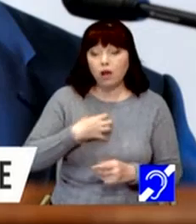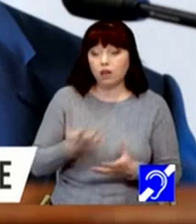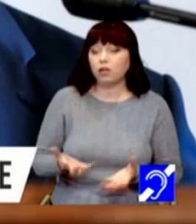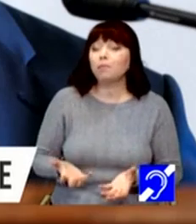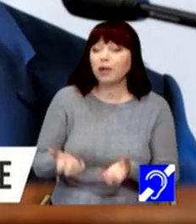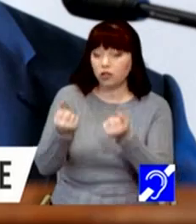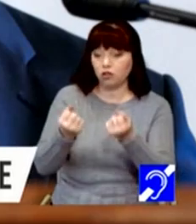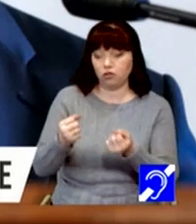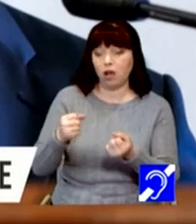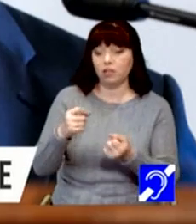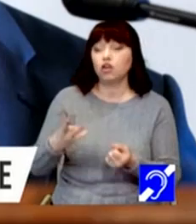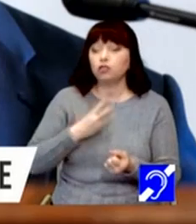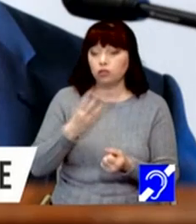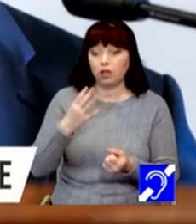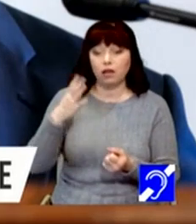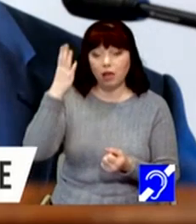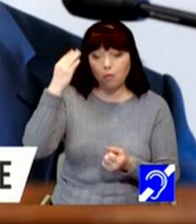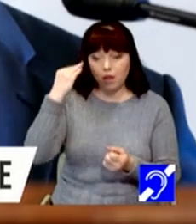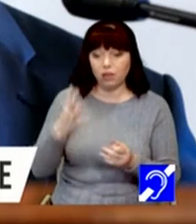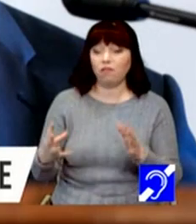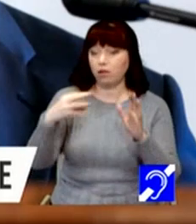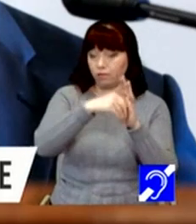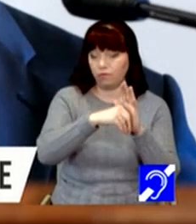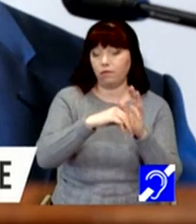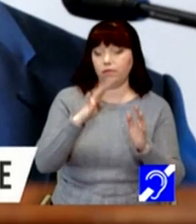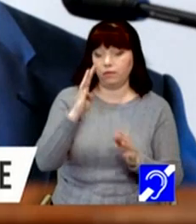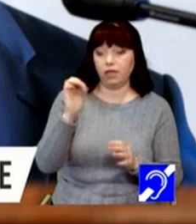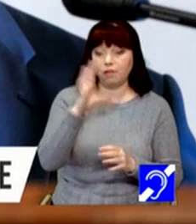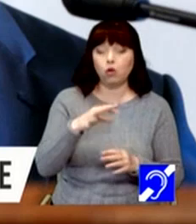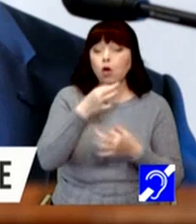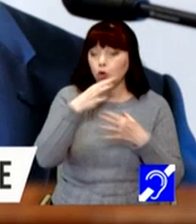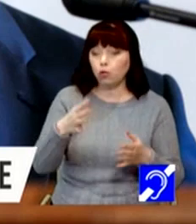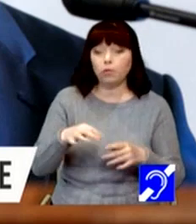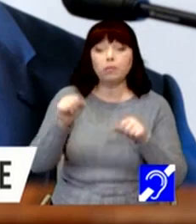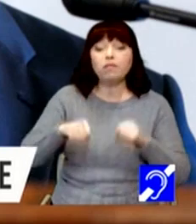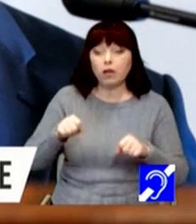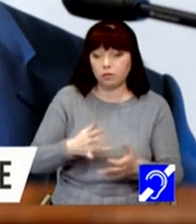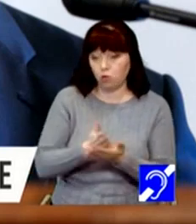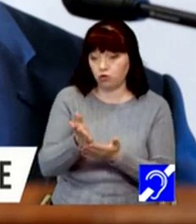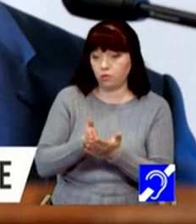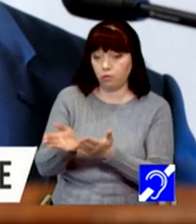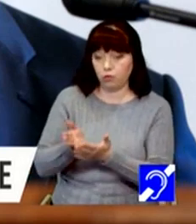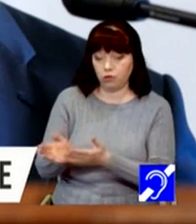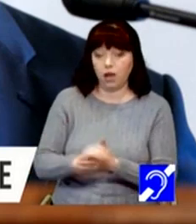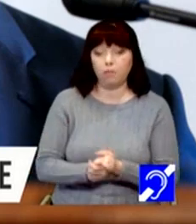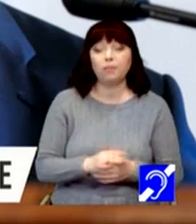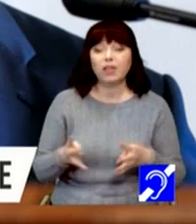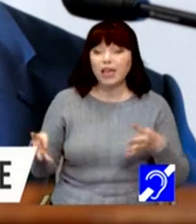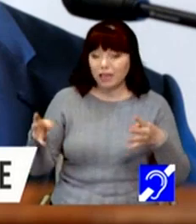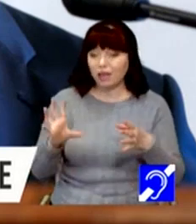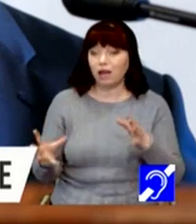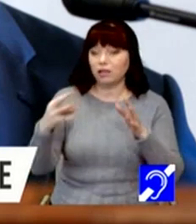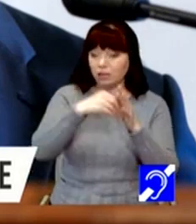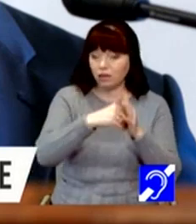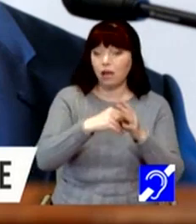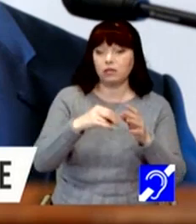ferm integrarea rapidă a românilor de dincolo de Prut prin toate căile posibile integrarea aprofundata a republicii Moldova